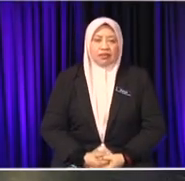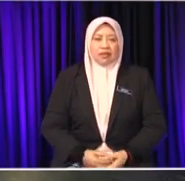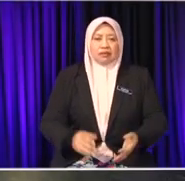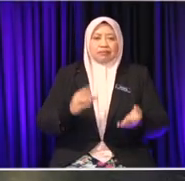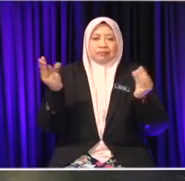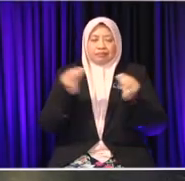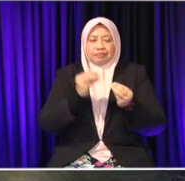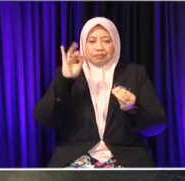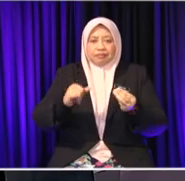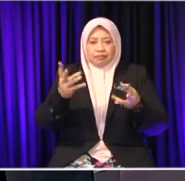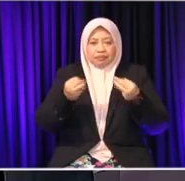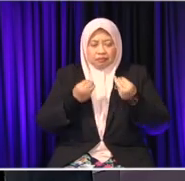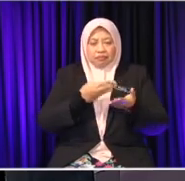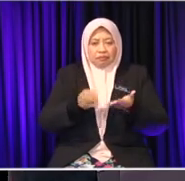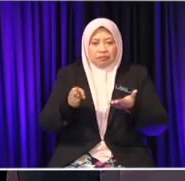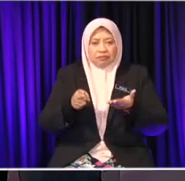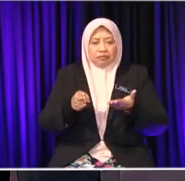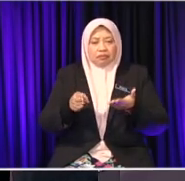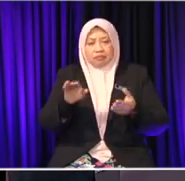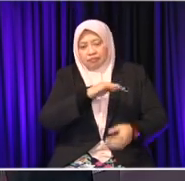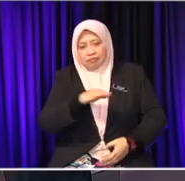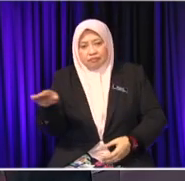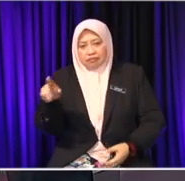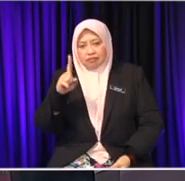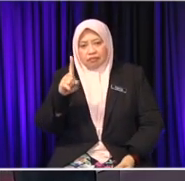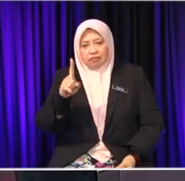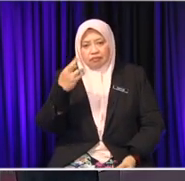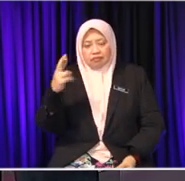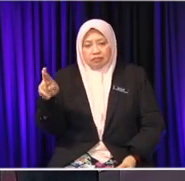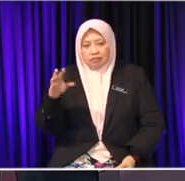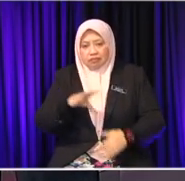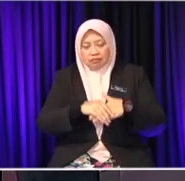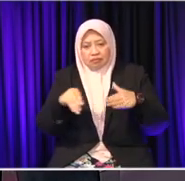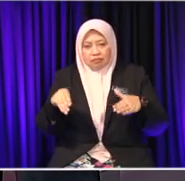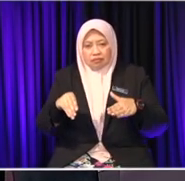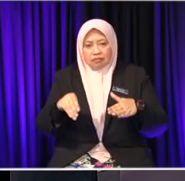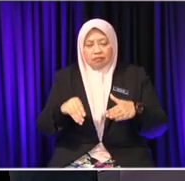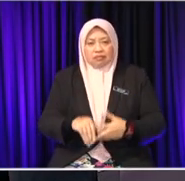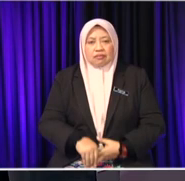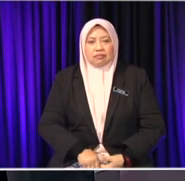dibeli dengan 1000 Ringgit biasanya begitu kemudian